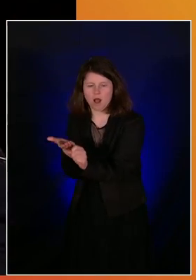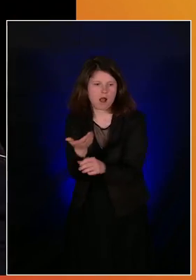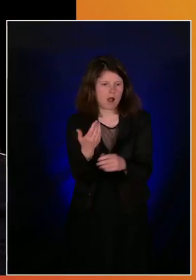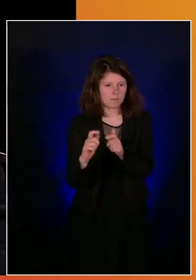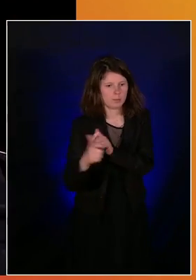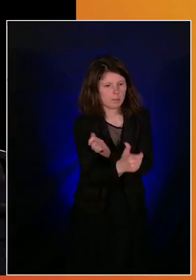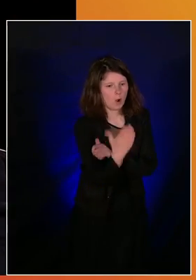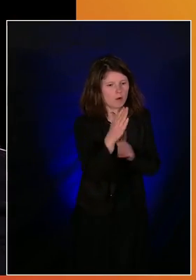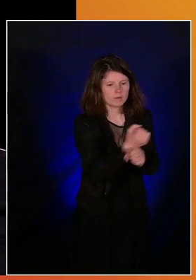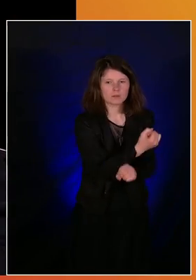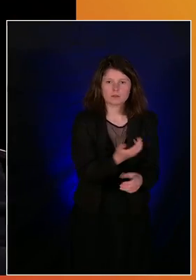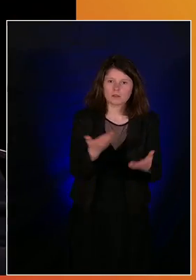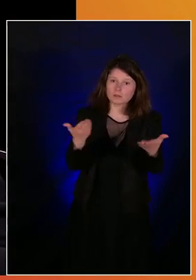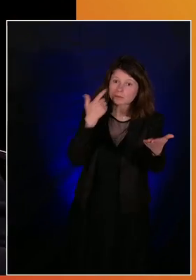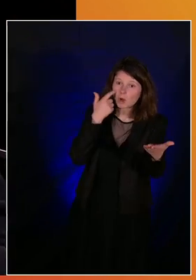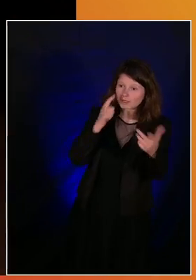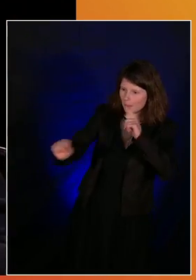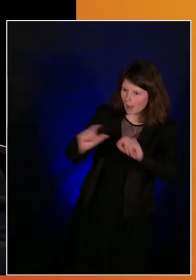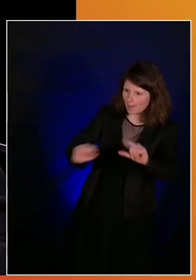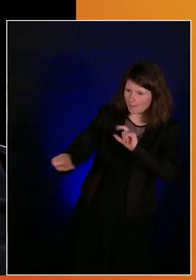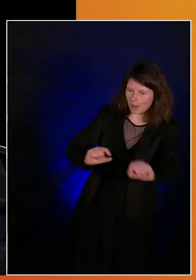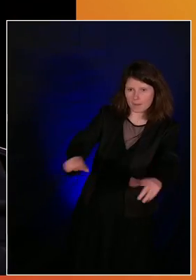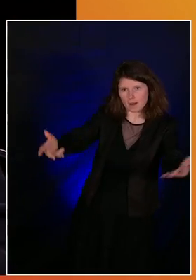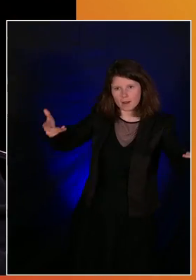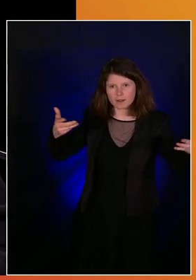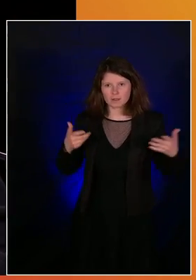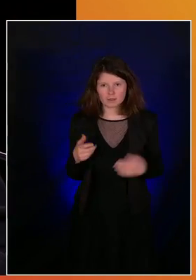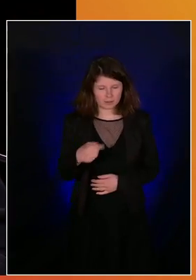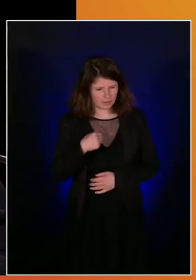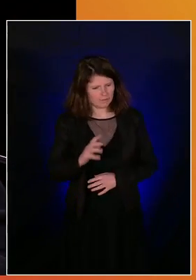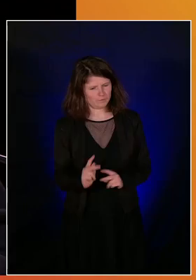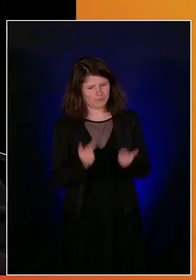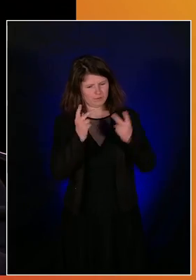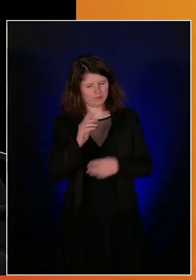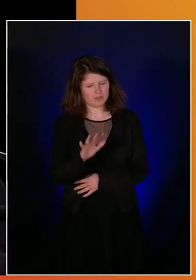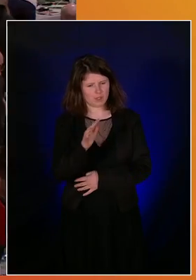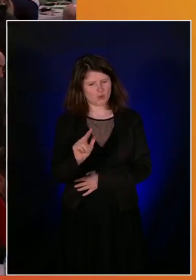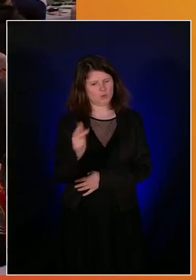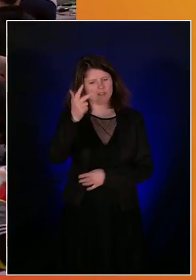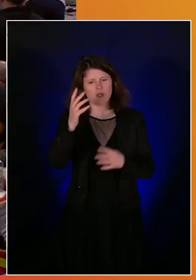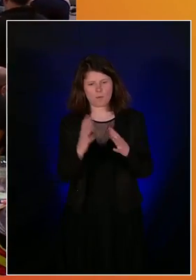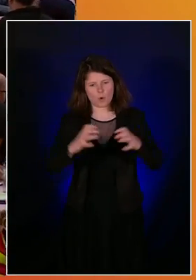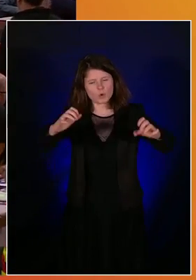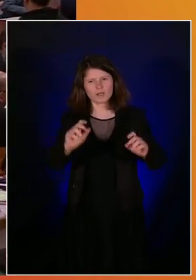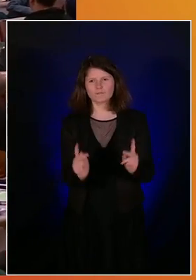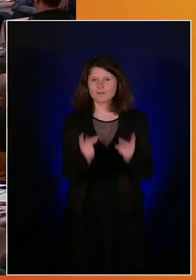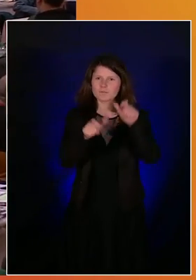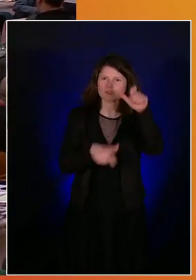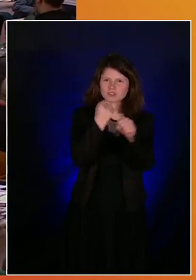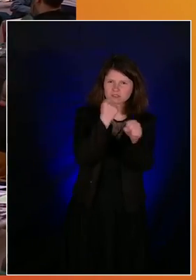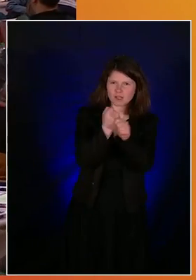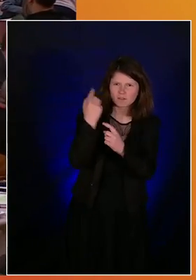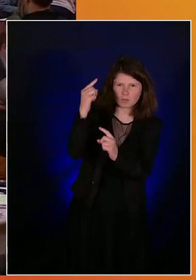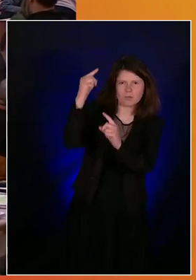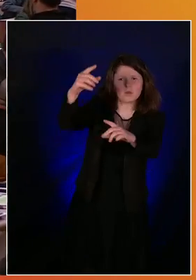autres les camaradesends regarde ça se bat vive notre 53e congrès vivent les travailleurs en lutte